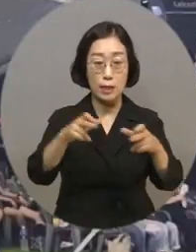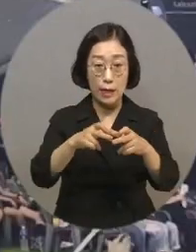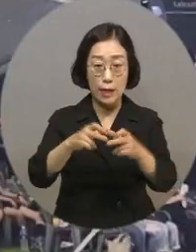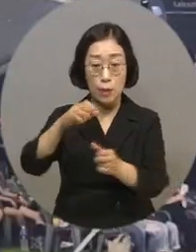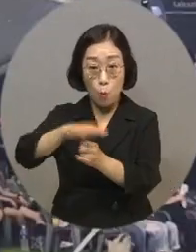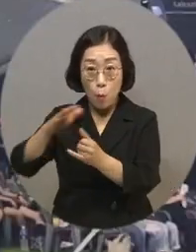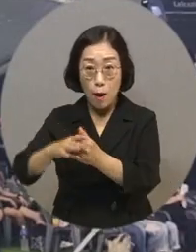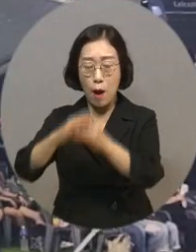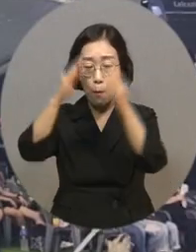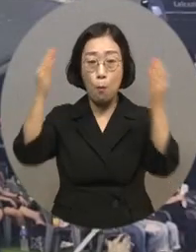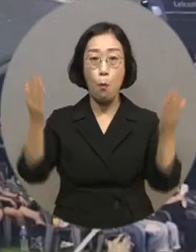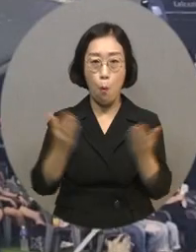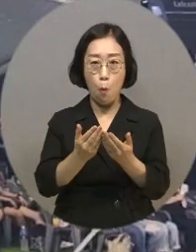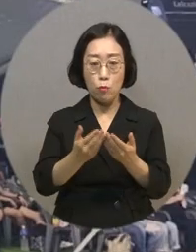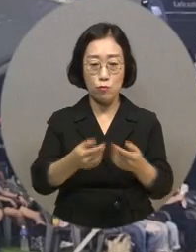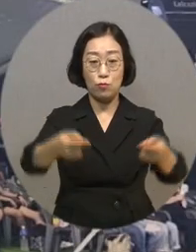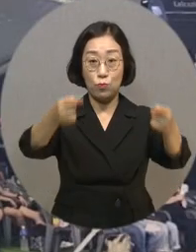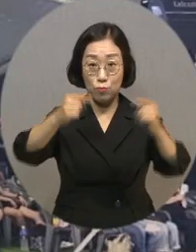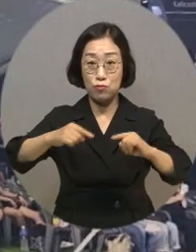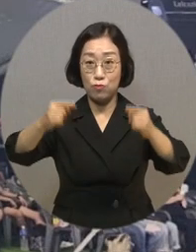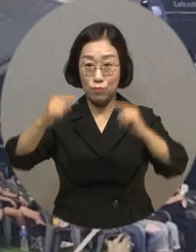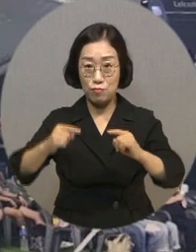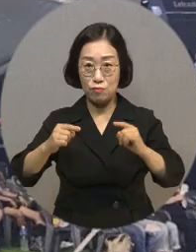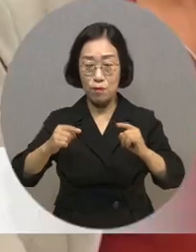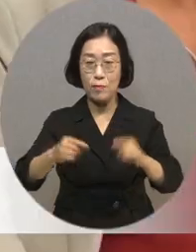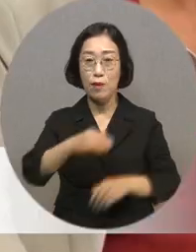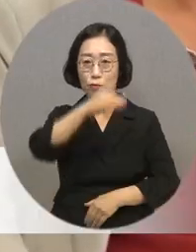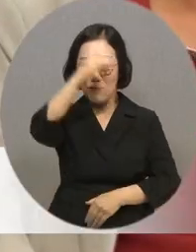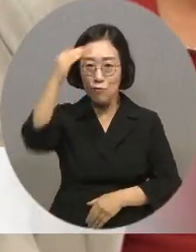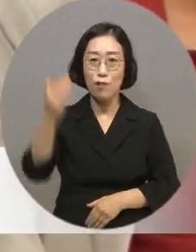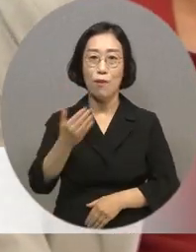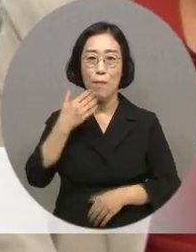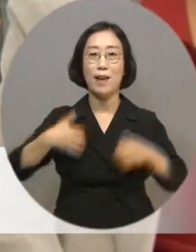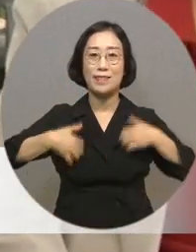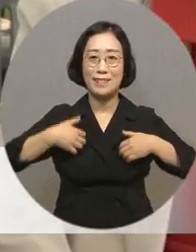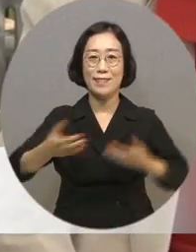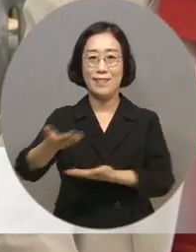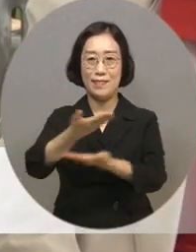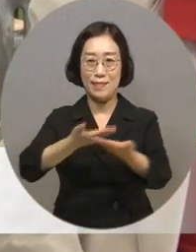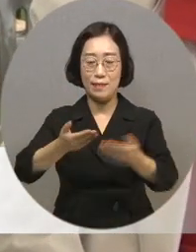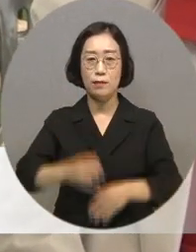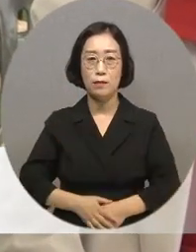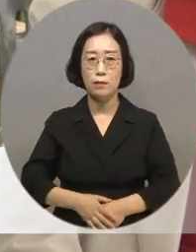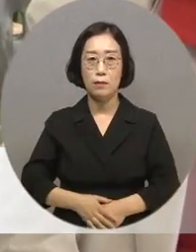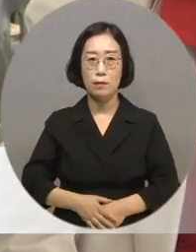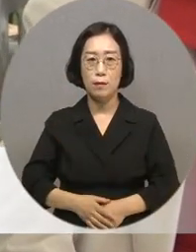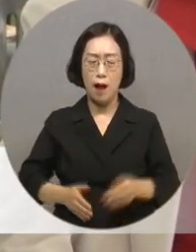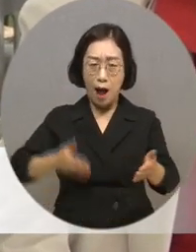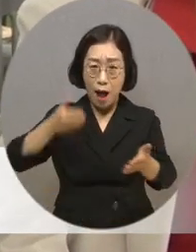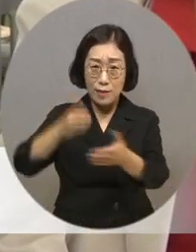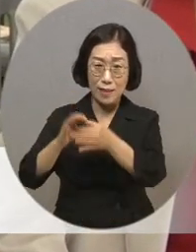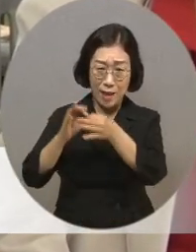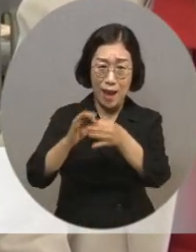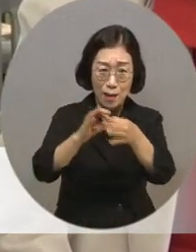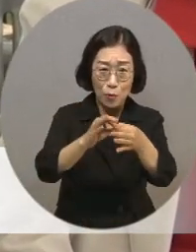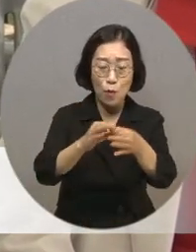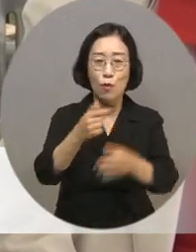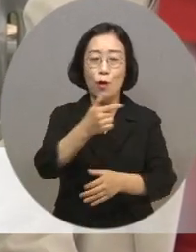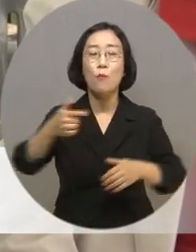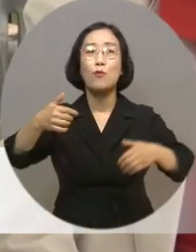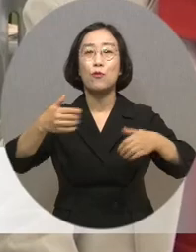모두가 함께 즐기는 특별한 의미를 담고 있습니다. 지금까지 왔던 거 너무 고맙고요. 앞으로도 계속